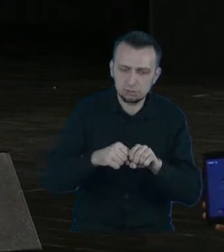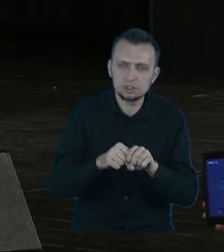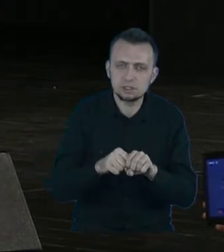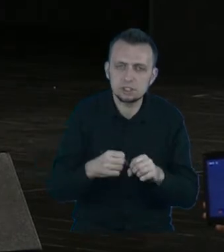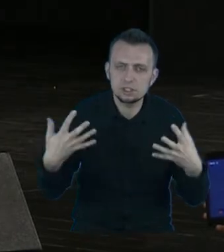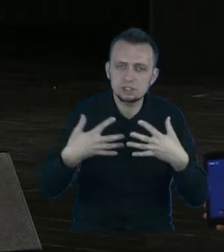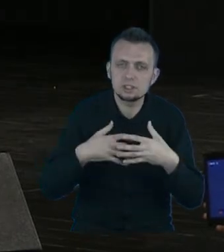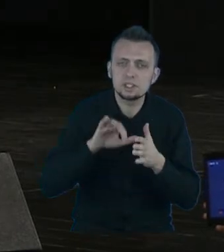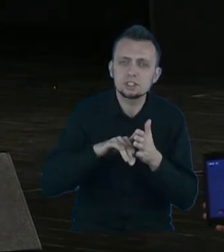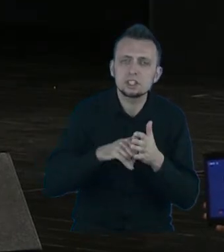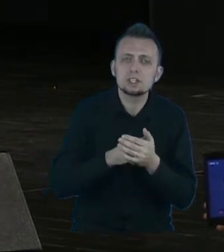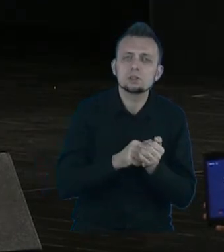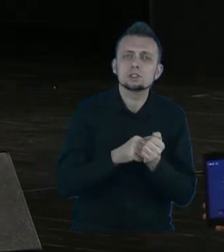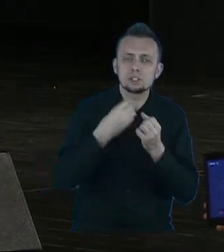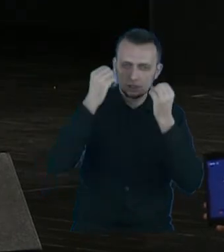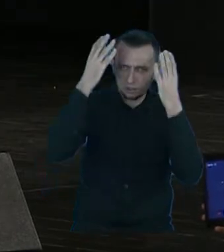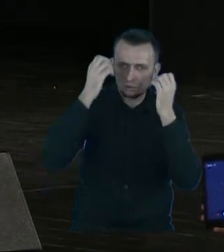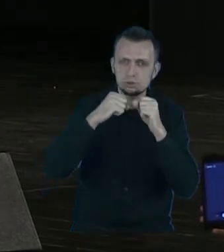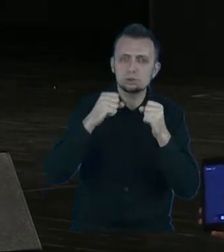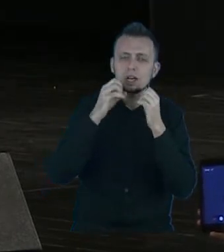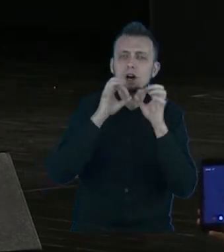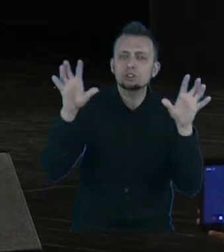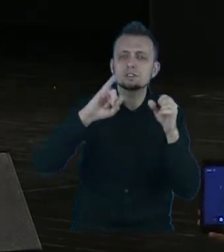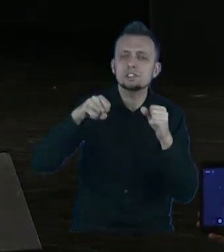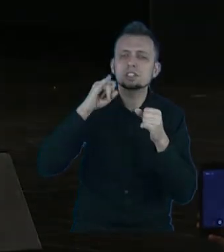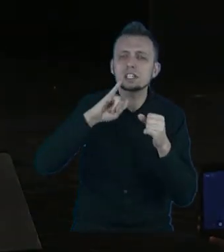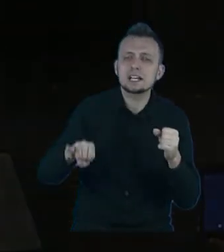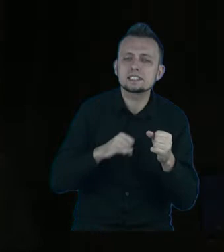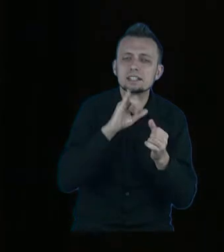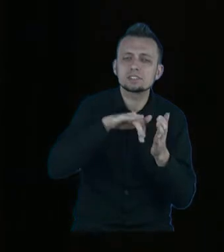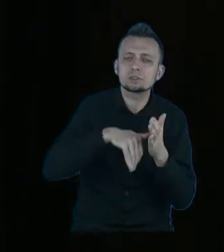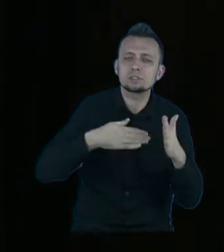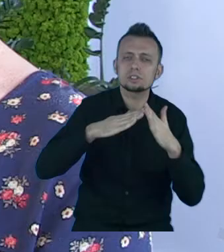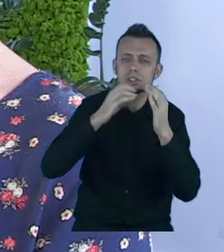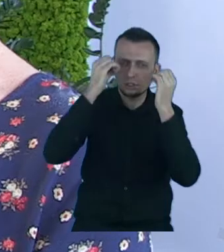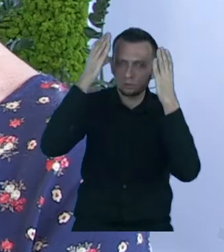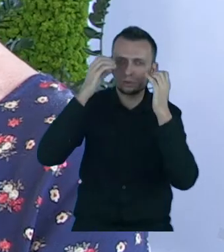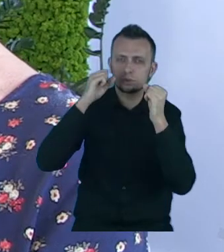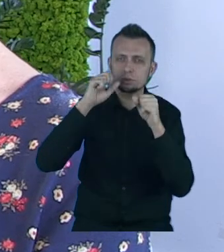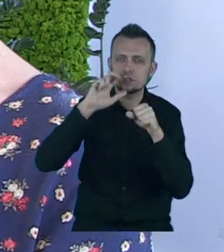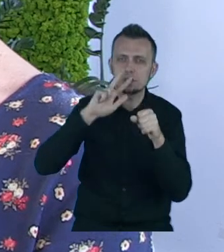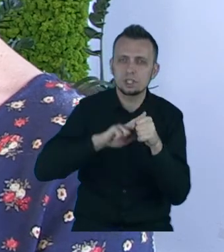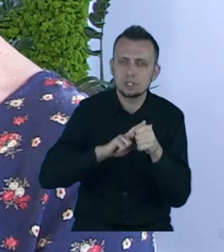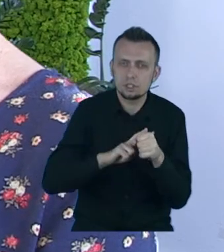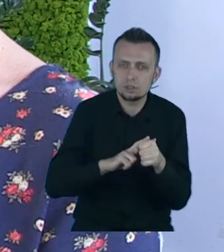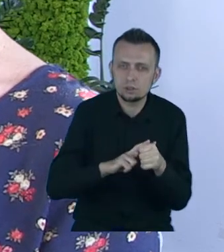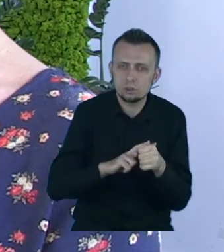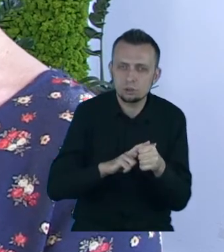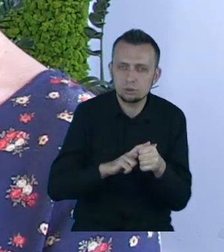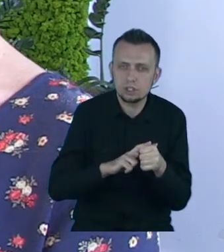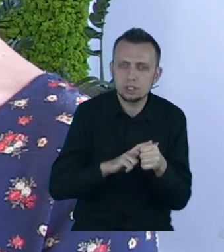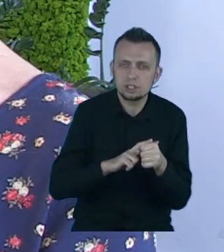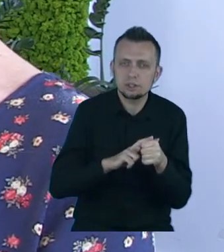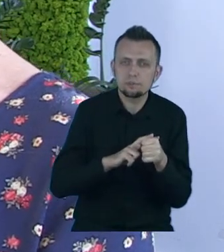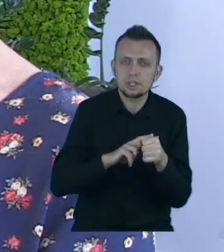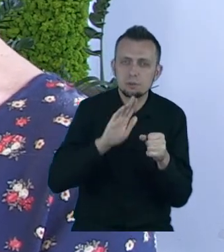Stowarzyszenie Kutnowska Kuźnia Kultury. Oczywiście jak zawsze Kutnowski Dom Kultury, w którego siedzibie będzie sztab i tu